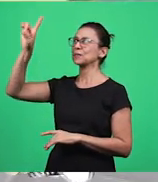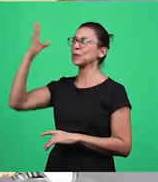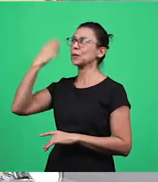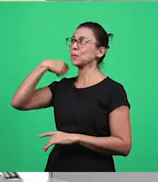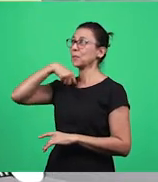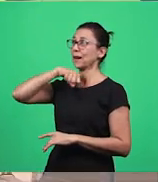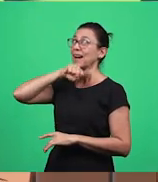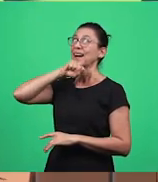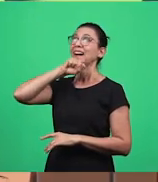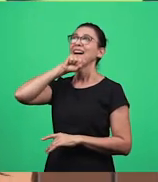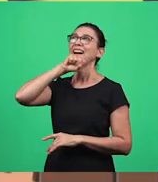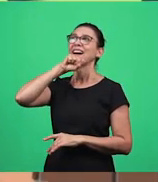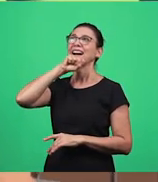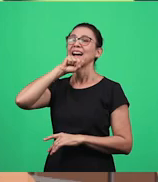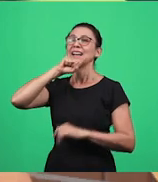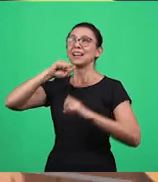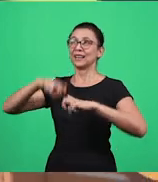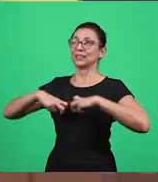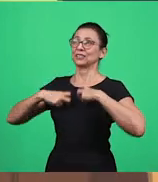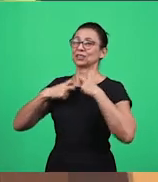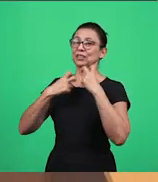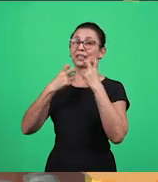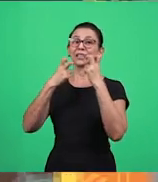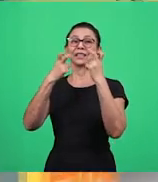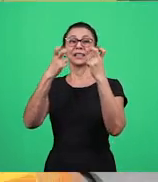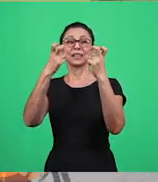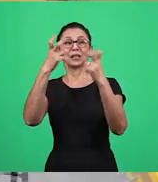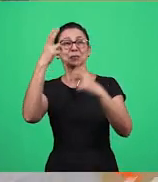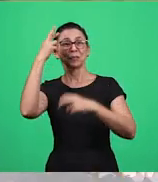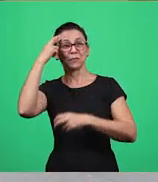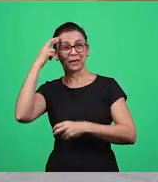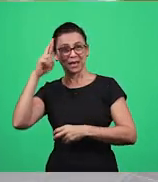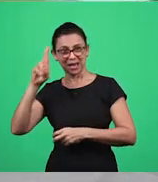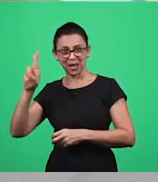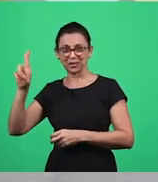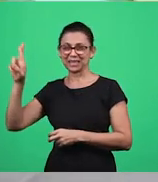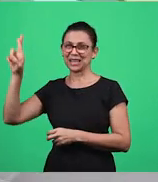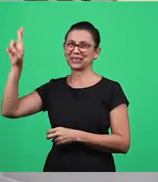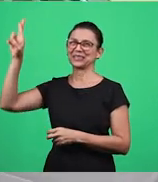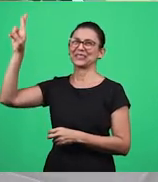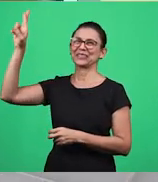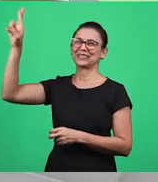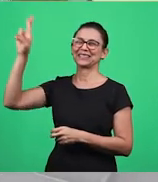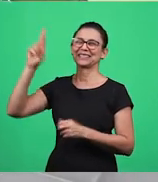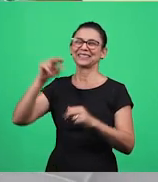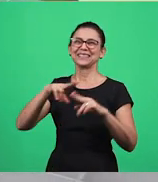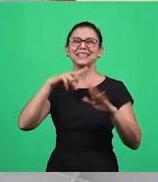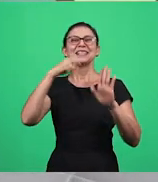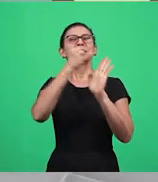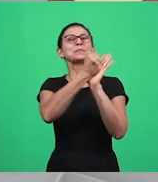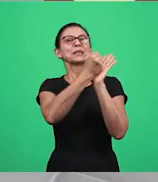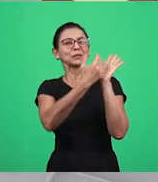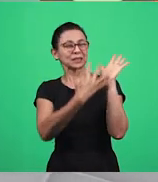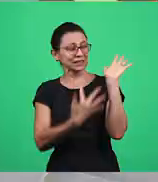Бог мой, Отец мой, взываю к Тебе я, Господь мой.